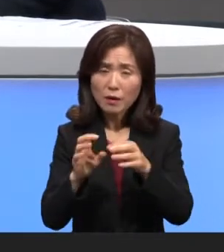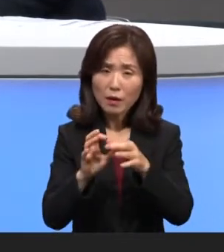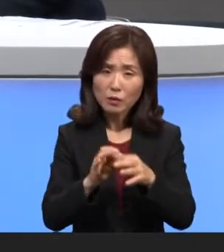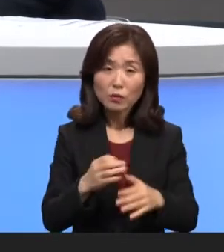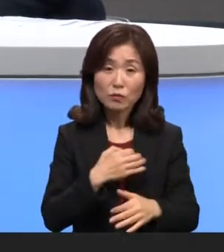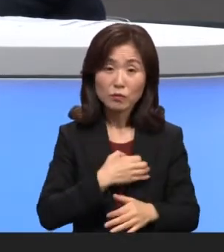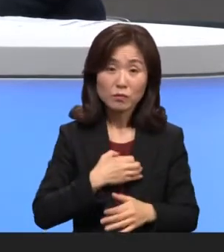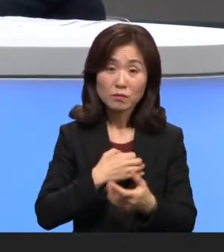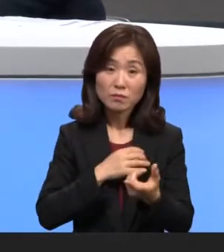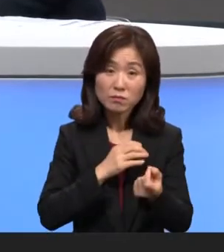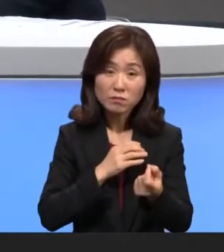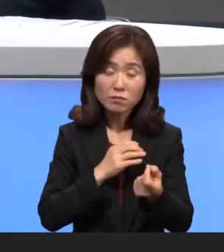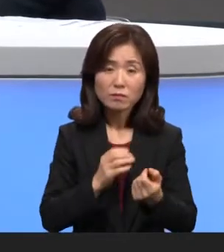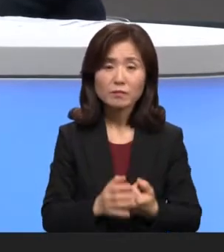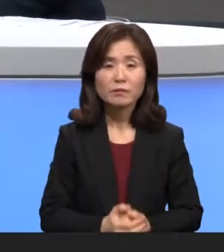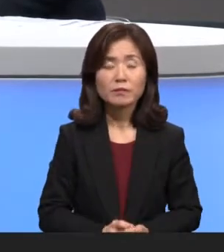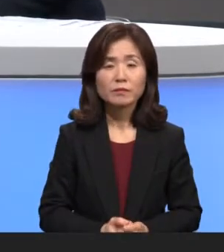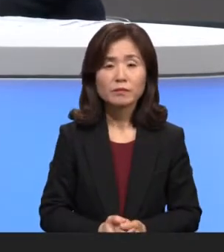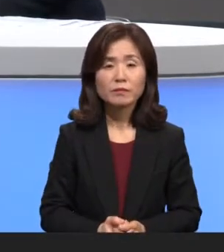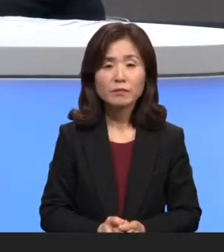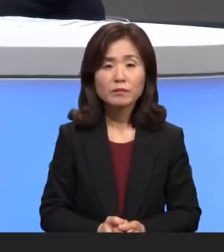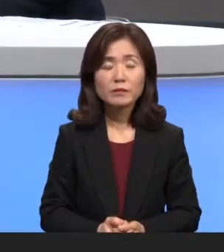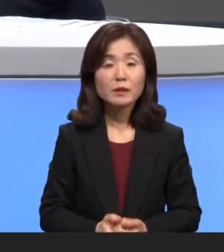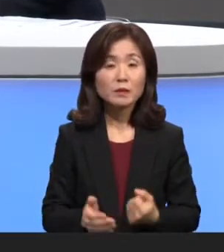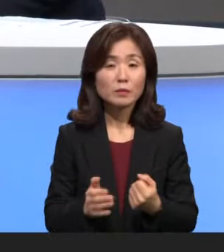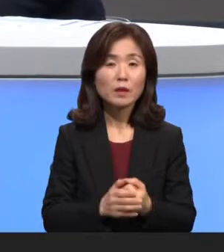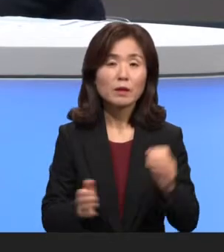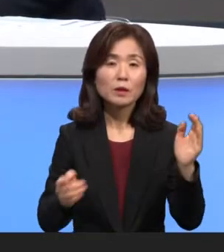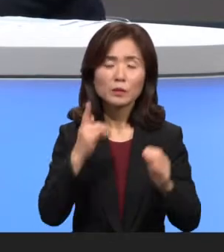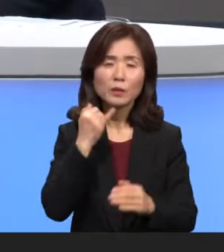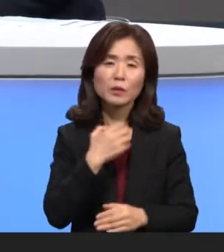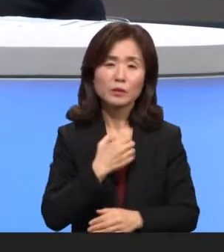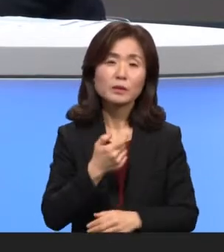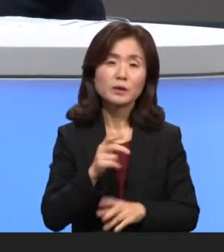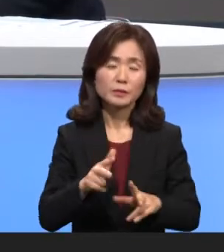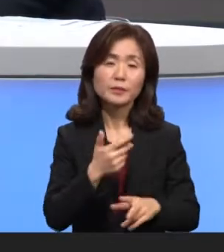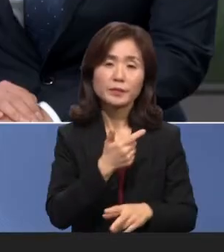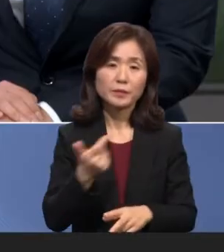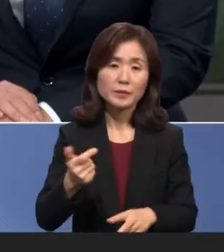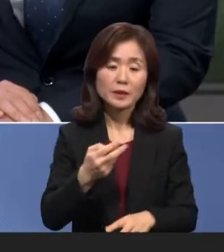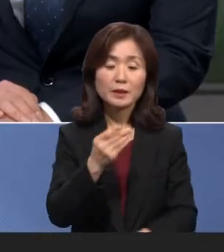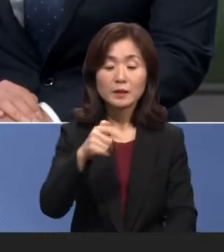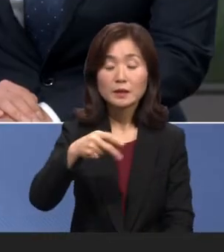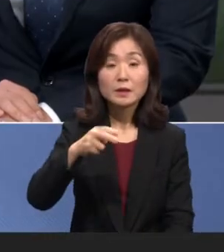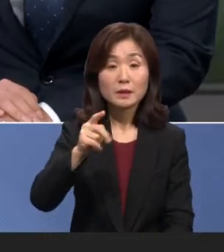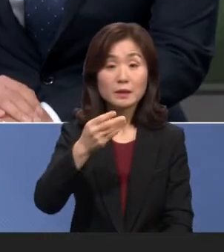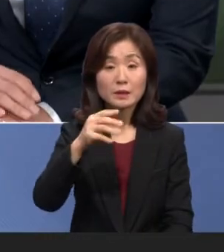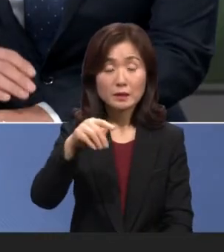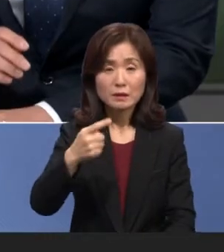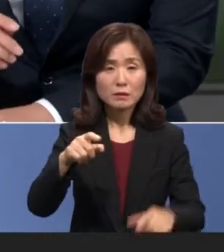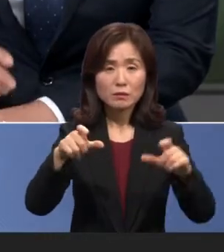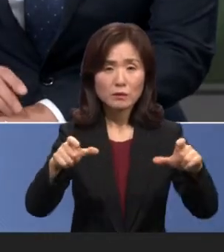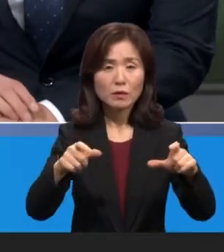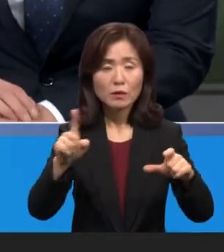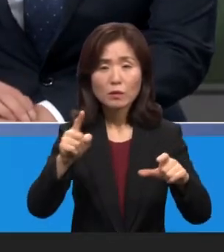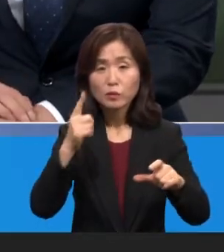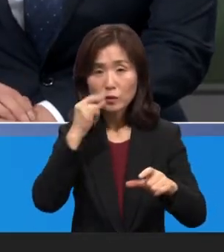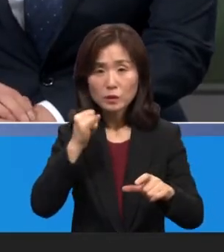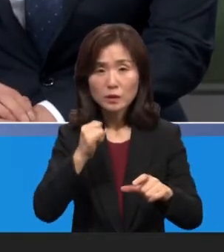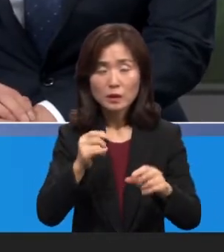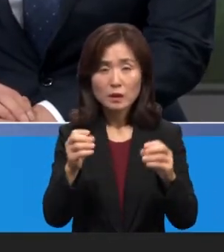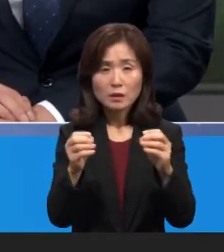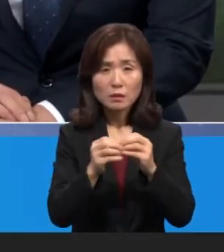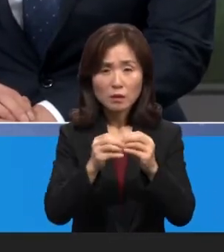많겠어요 네 그렇습니다 그래서 학부모들의 걱정이 좀 특히 틉니다 왜 텍사스주의 한 학부모는 지난 1월에 난독증